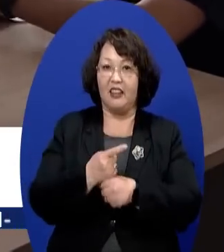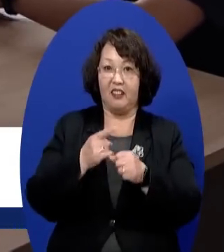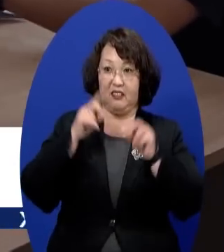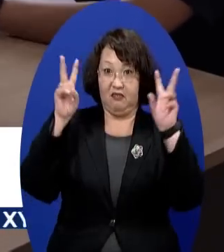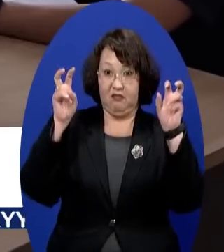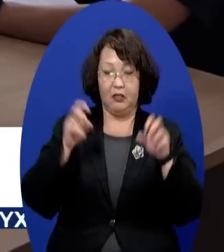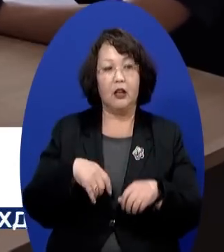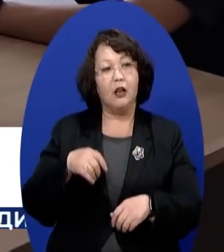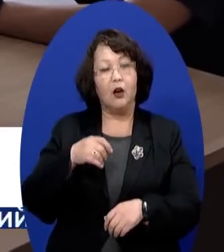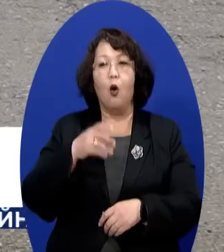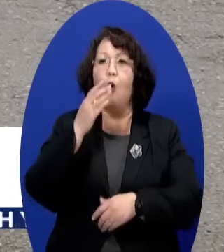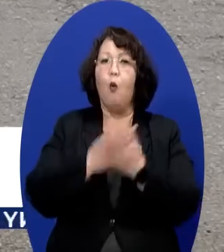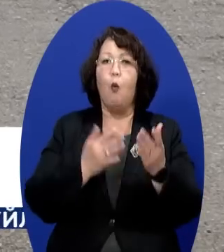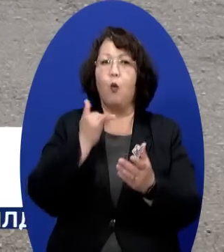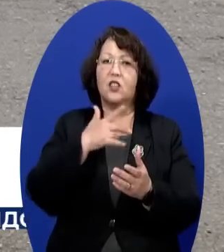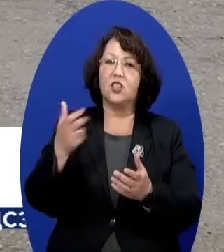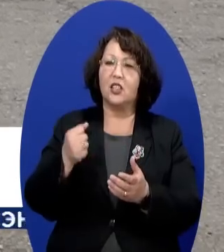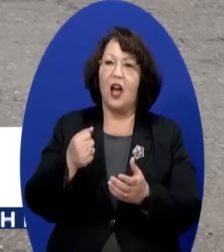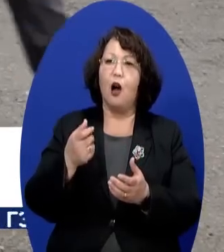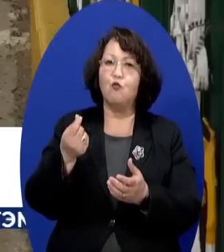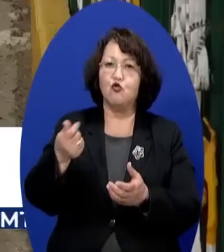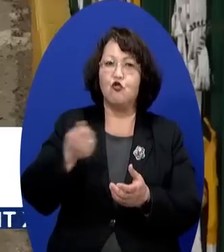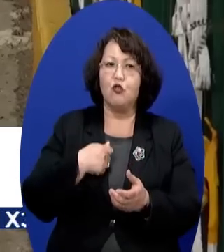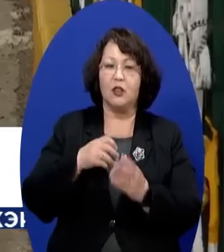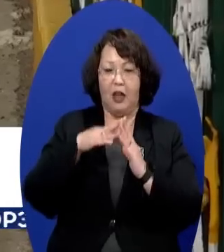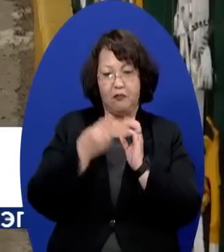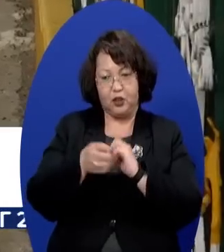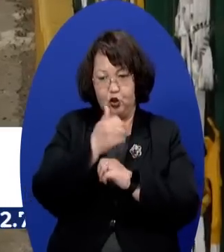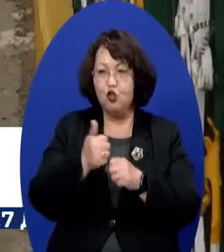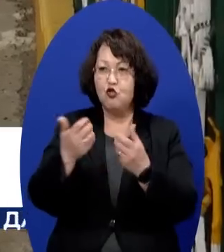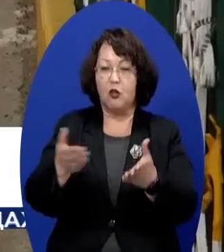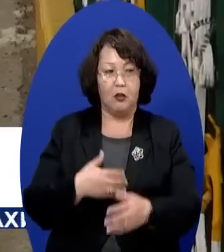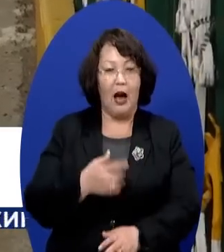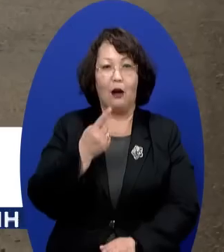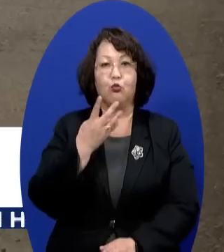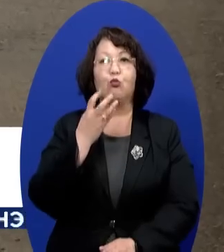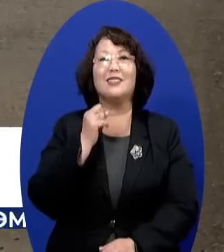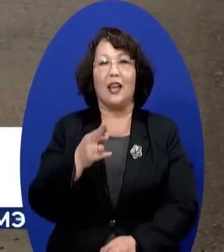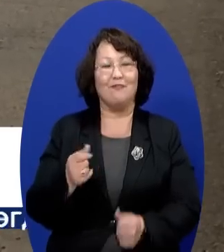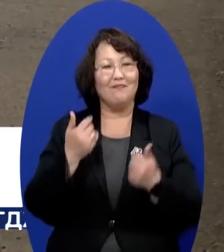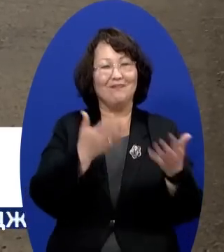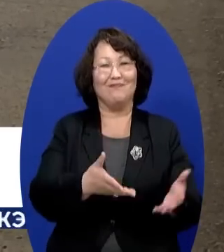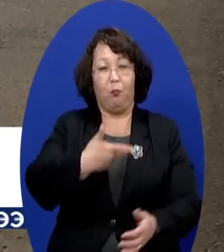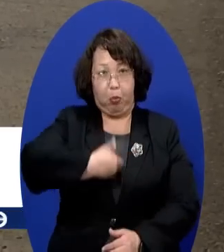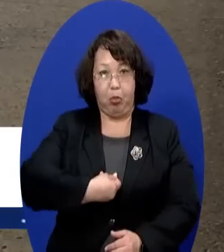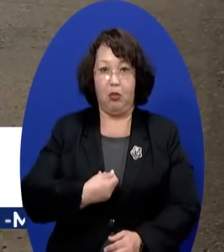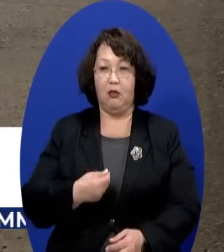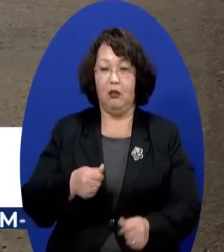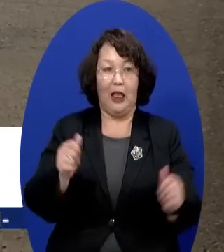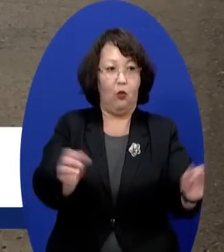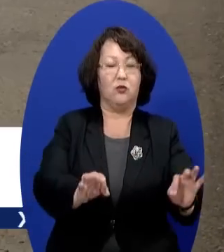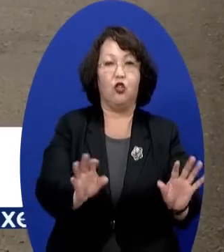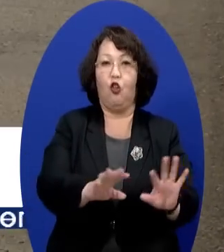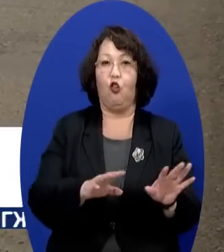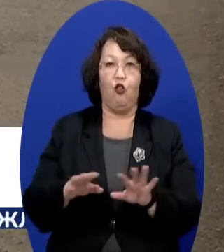холбогдож, урьдчилгаа мөнгө төлж үж тавилгыг хөрвүүлэн гэсэн залил нь дүртснөөр 14 сая төгрөгөөр хохирчээ. Энэ мэдчлэн иргэд Facebook